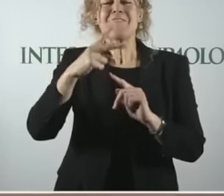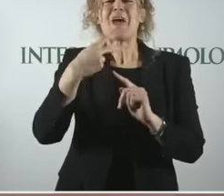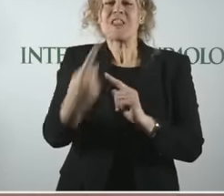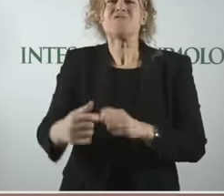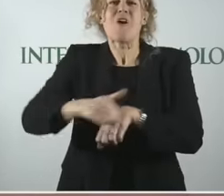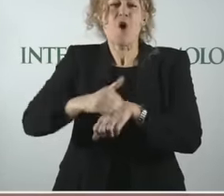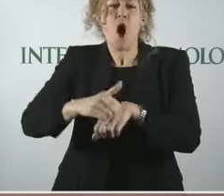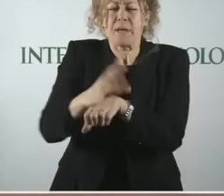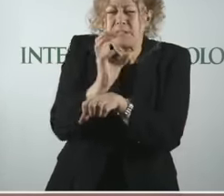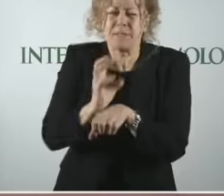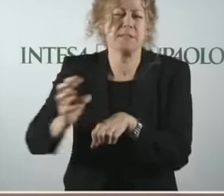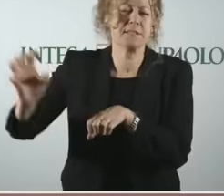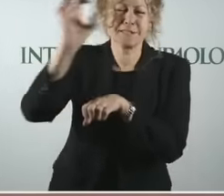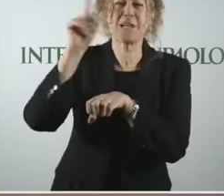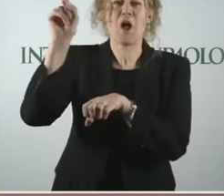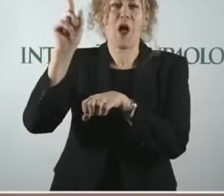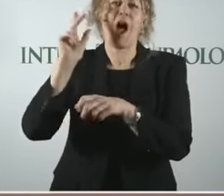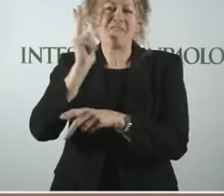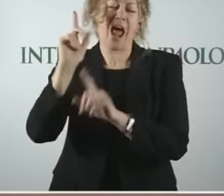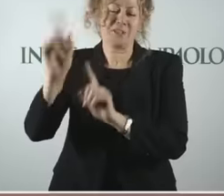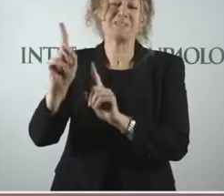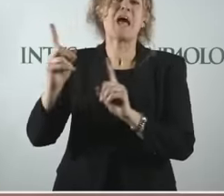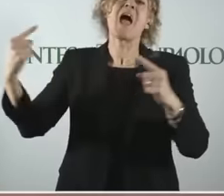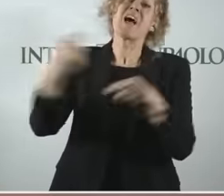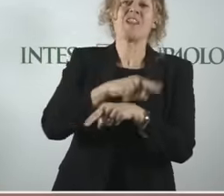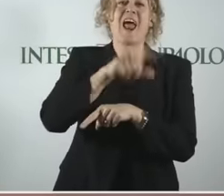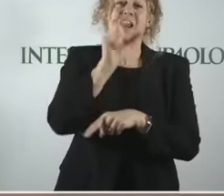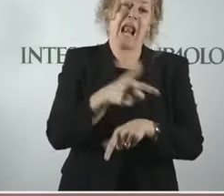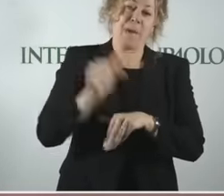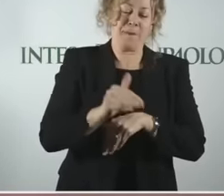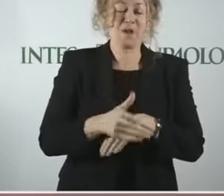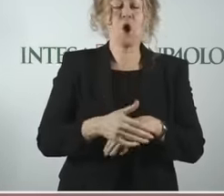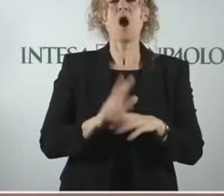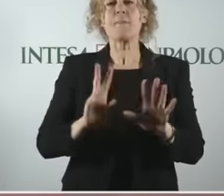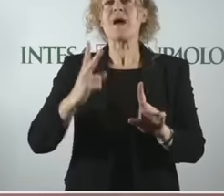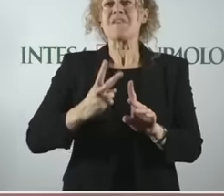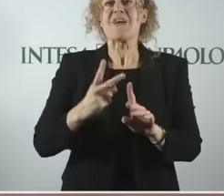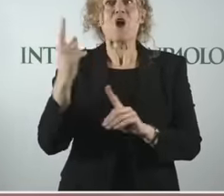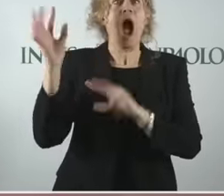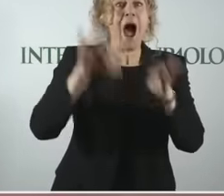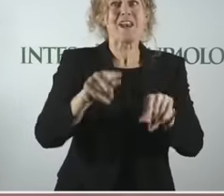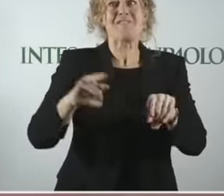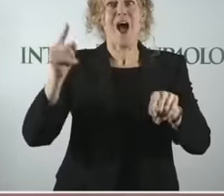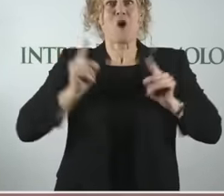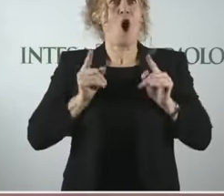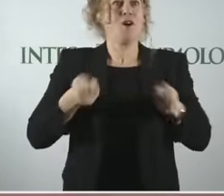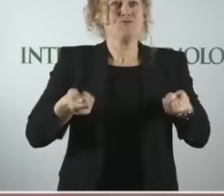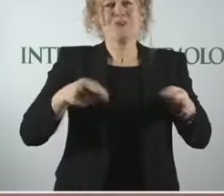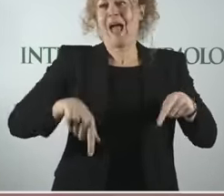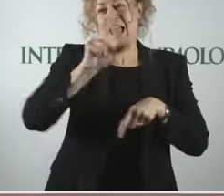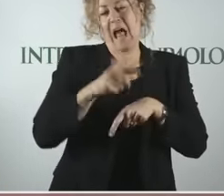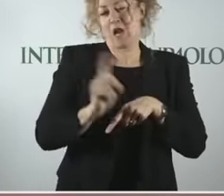formaggi diversi non aveva provato a governare l'Italia evidentemente Ecco Dopodiché non avevano 300 tipi di pane ma